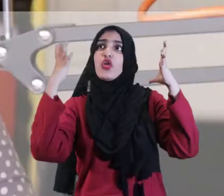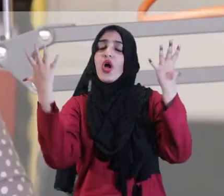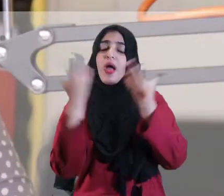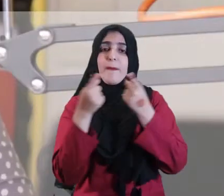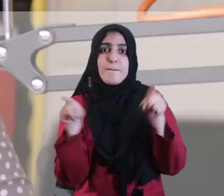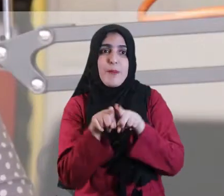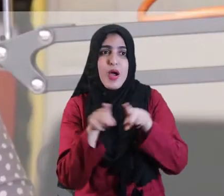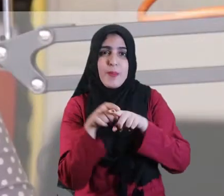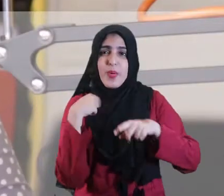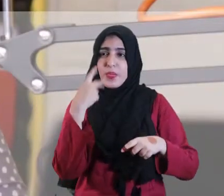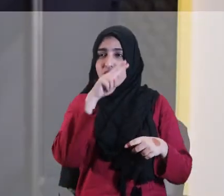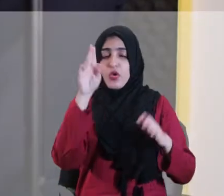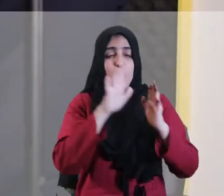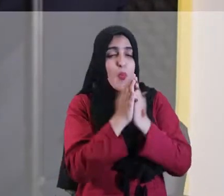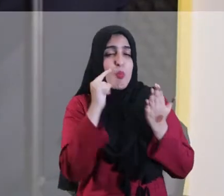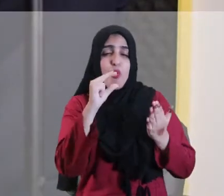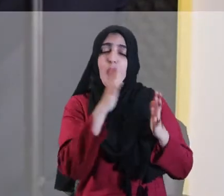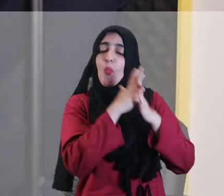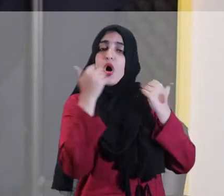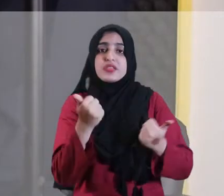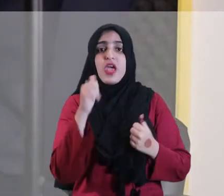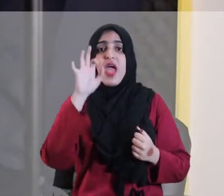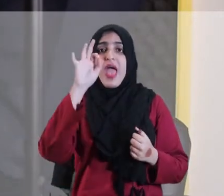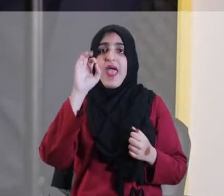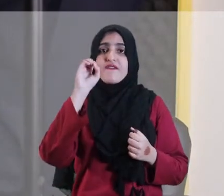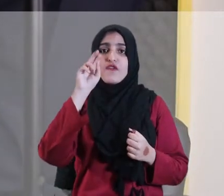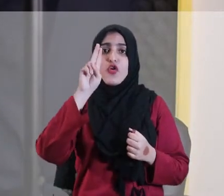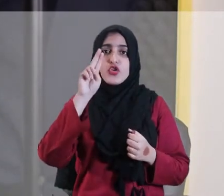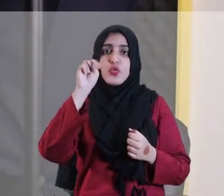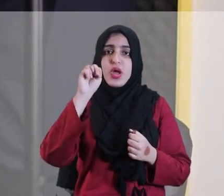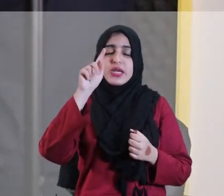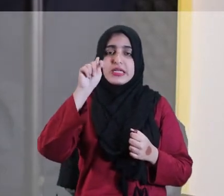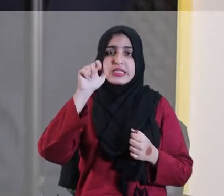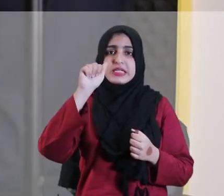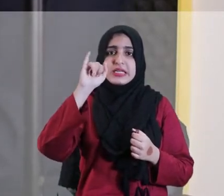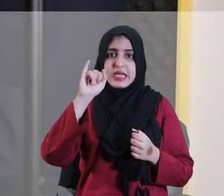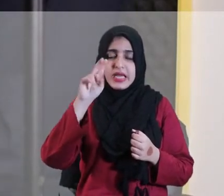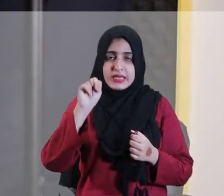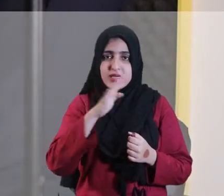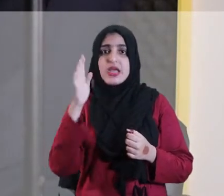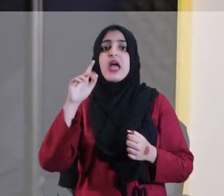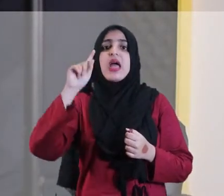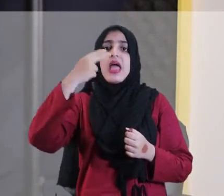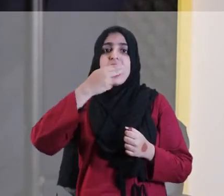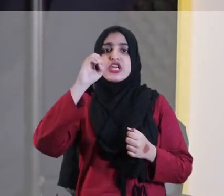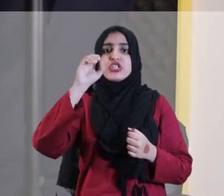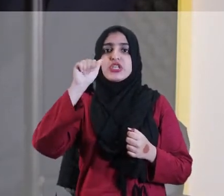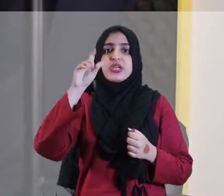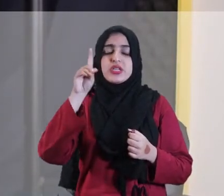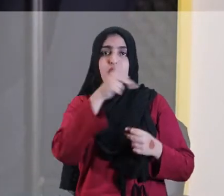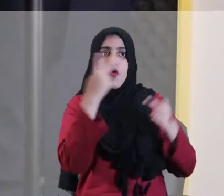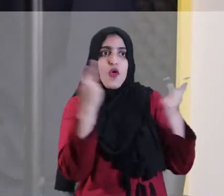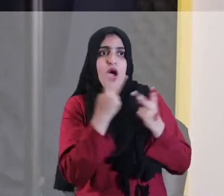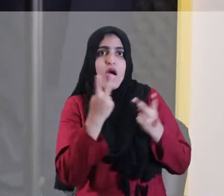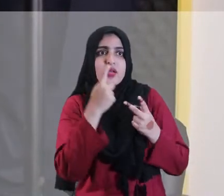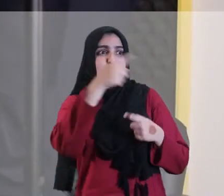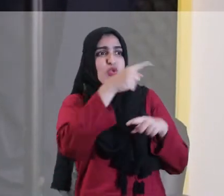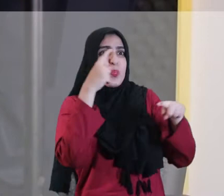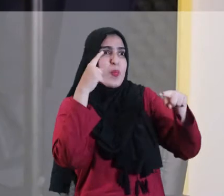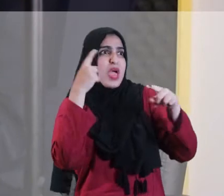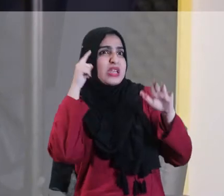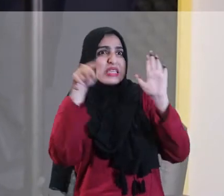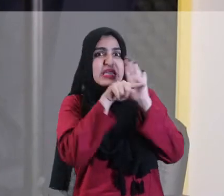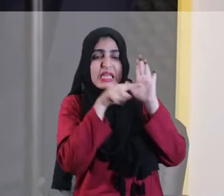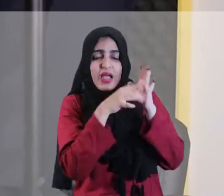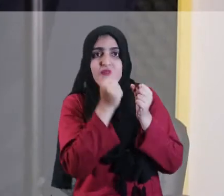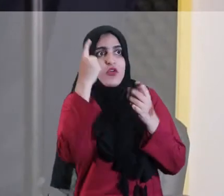सबस्क्राइब बहुत जरूरी है जो आप इसको के सामने सब्सक्राइब